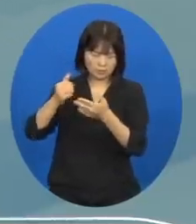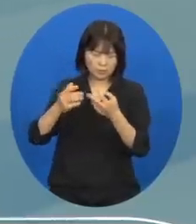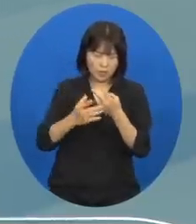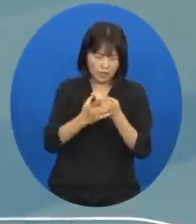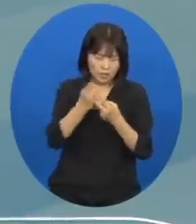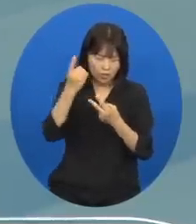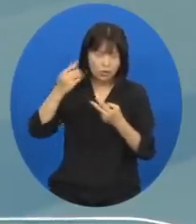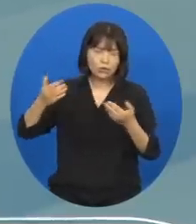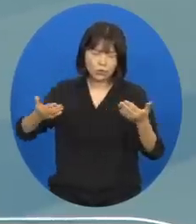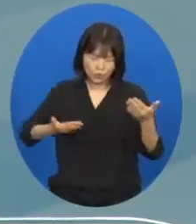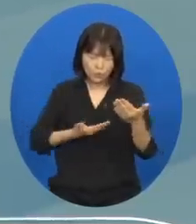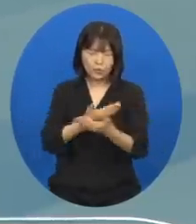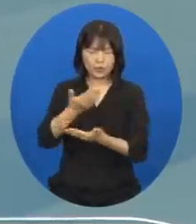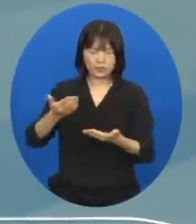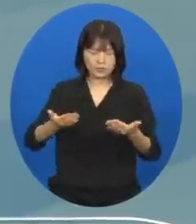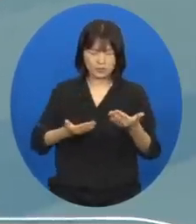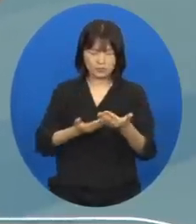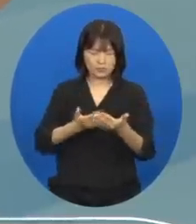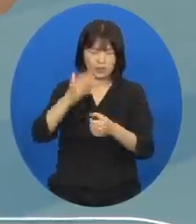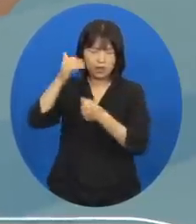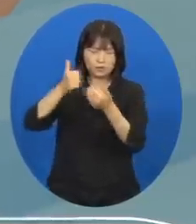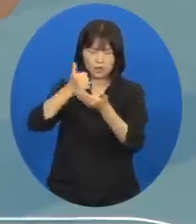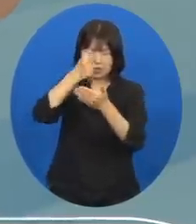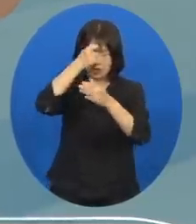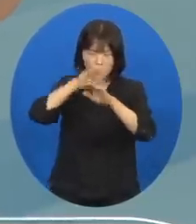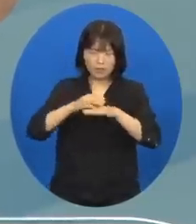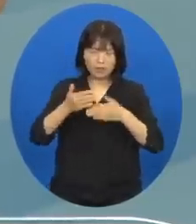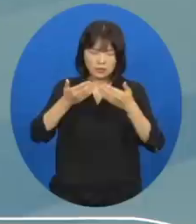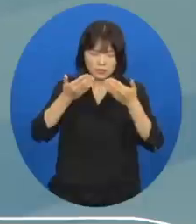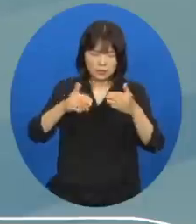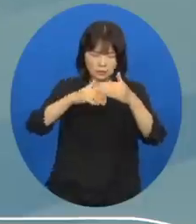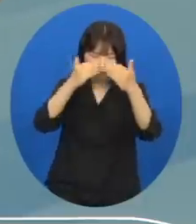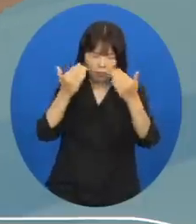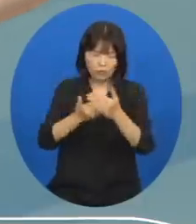되도록 교통하심이 하나님께 예배하는